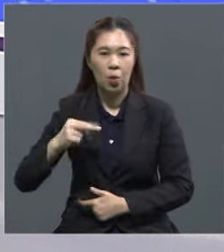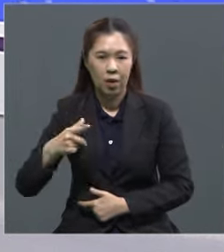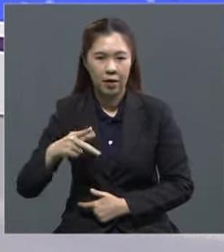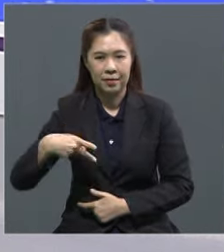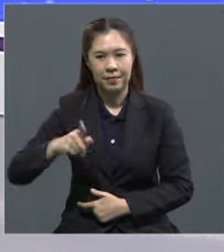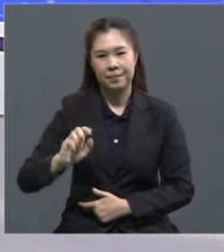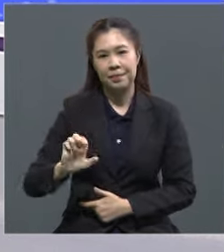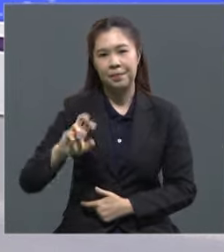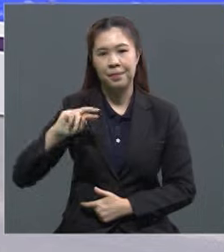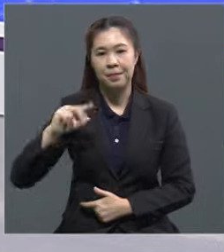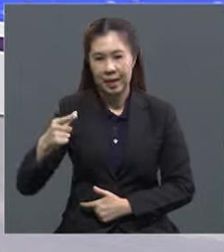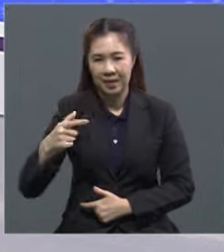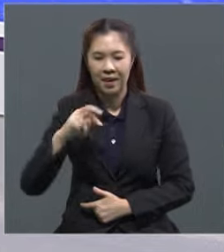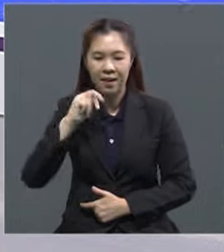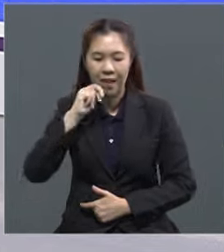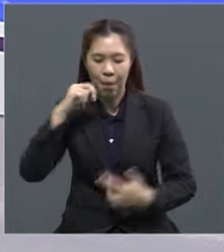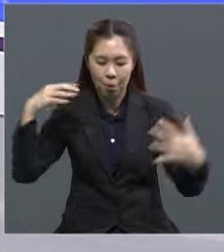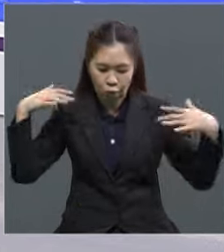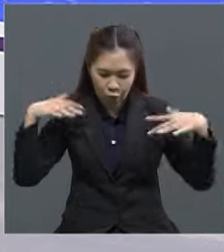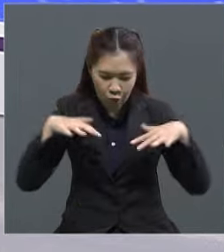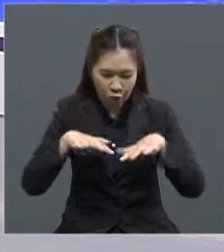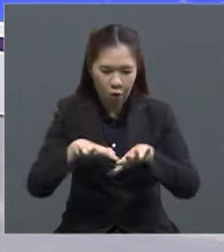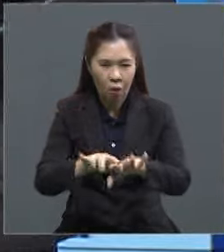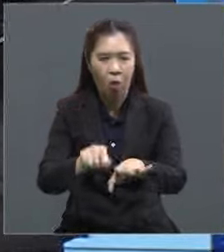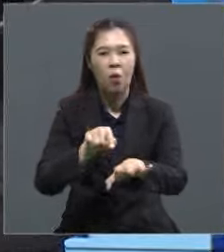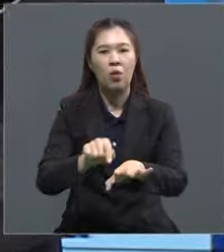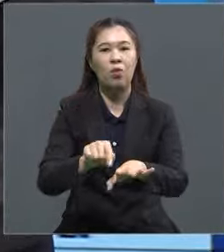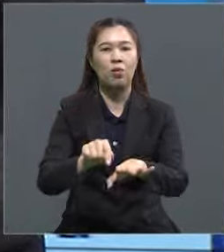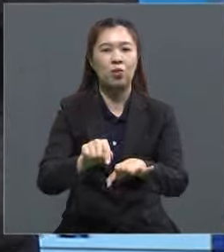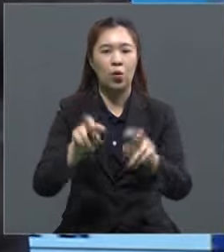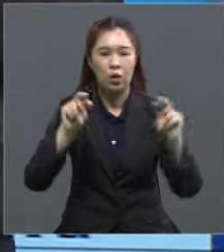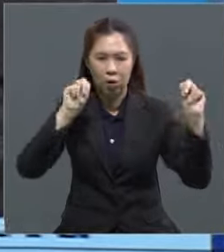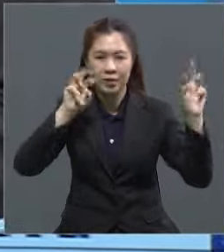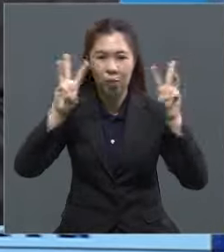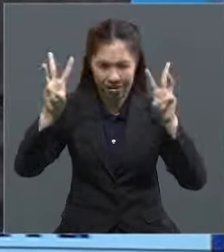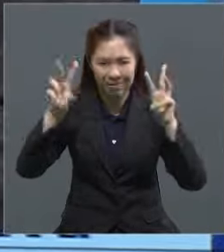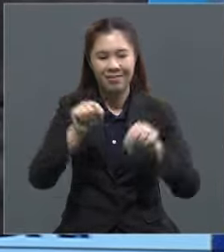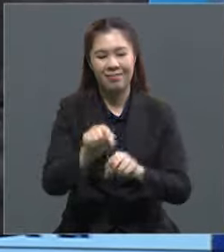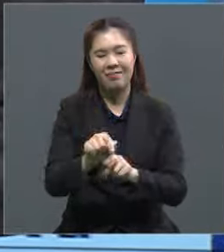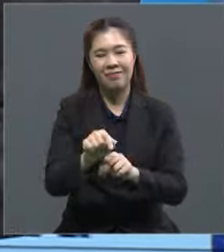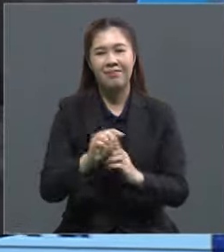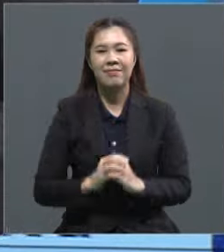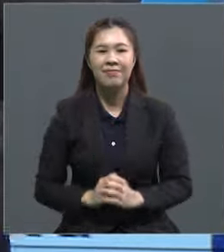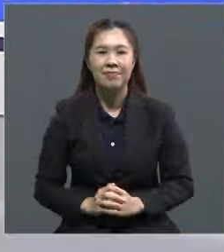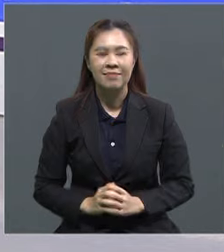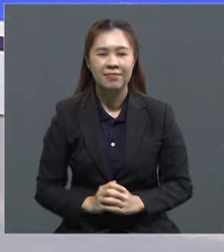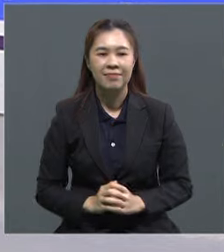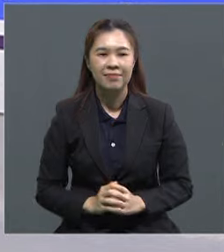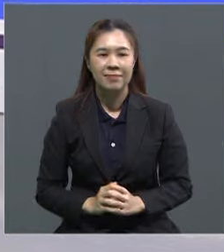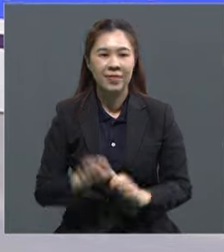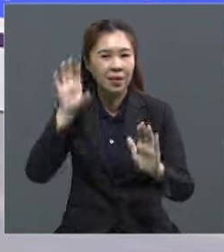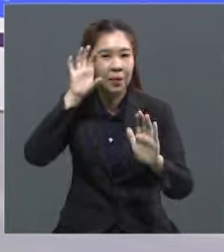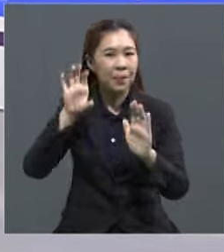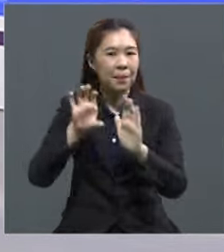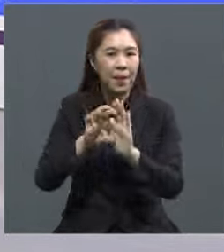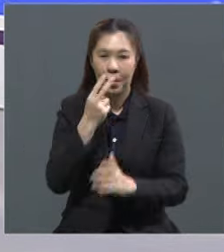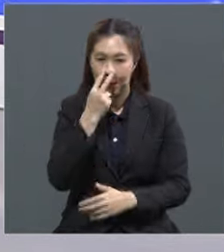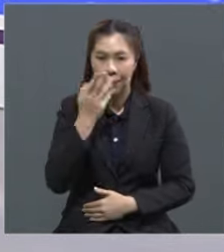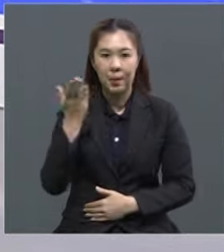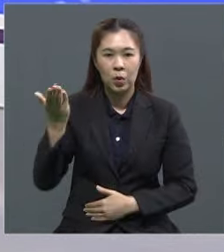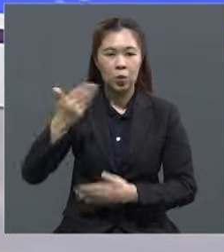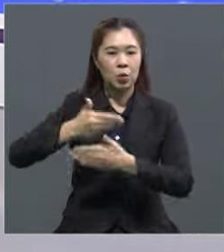แล้วก็น้ำปิงก็จะลงมาที่นครสวรรค์ก็จะมารวมกันจุดศูนย์รวมกันอยู่ที่นครสวรรค์ใช่ค่ะอ่ะเดี๋ยวพาไปดูกราฟฟิกในส่วนของเขื่อน